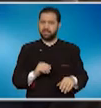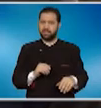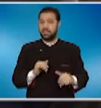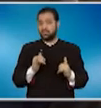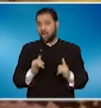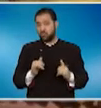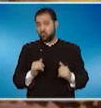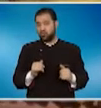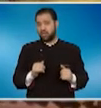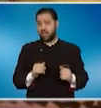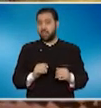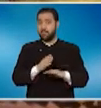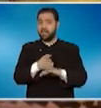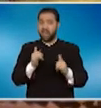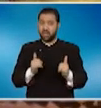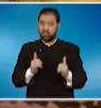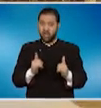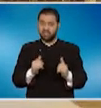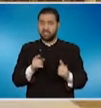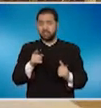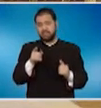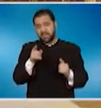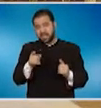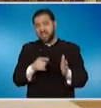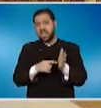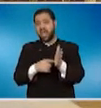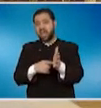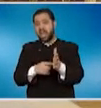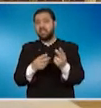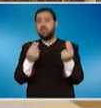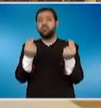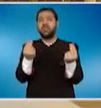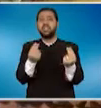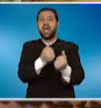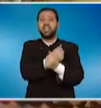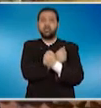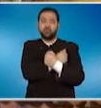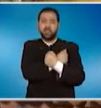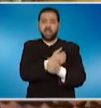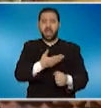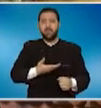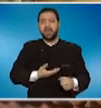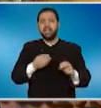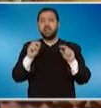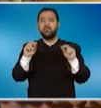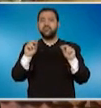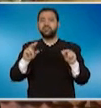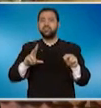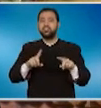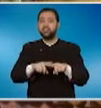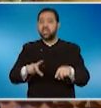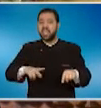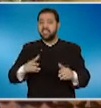nu forțează nici libertatea aceasta de a întrupa, deși este o necesitate pentru neamul omenesc faptul de a se întrupa. Părinte Profesor, dar ce este